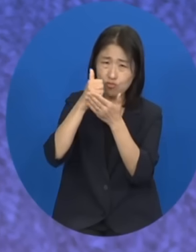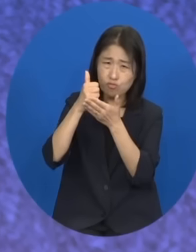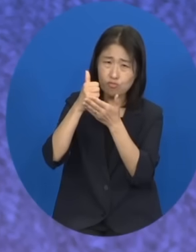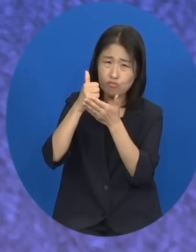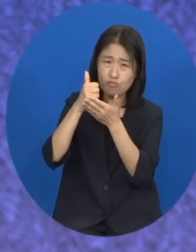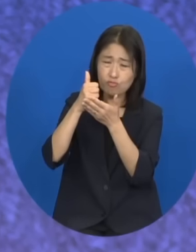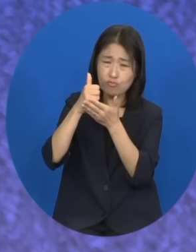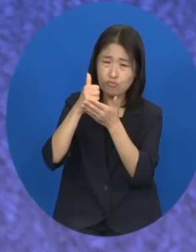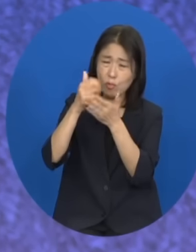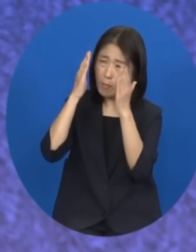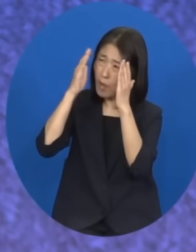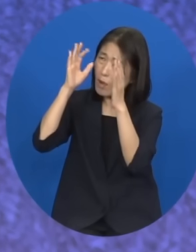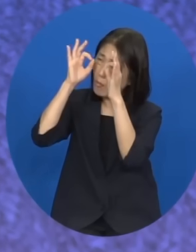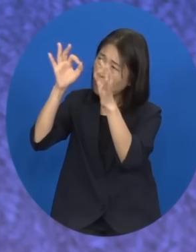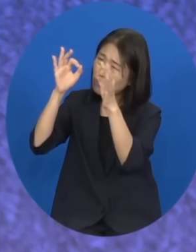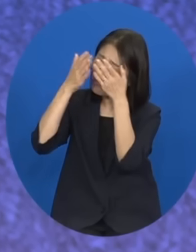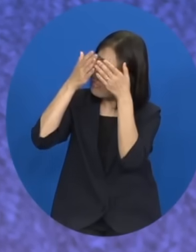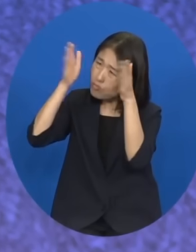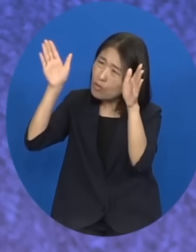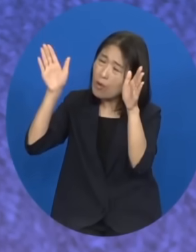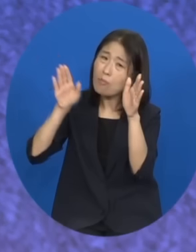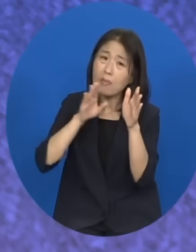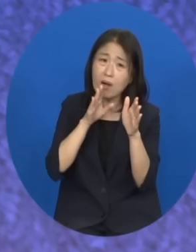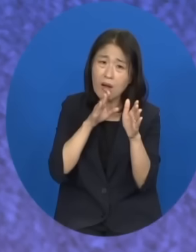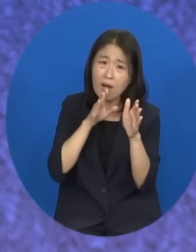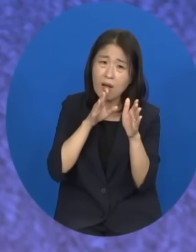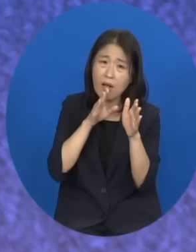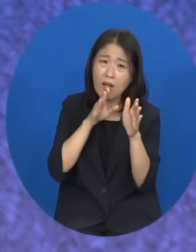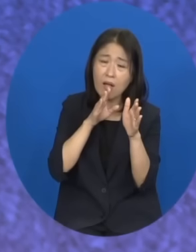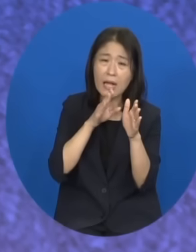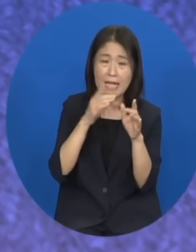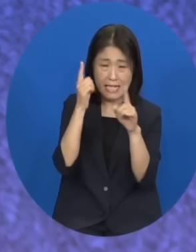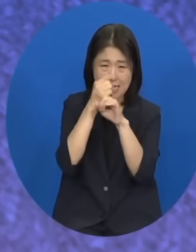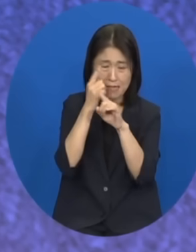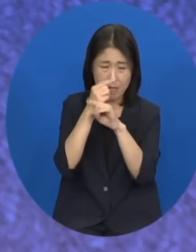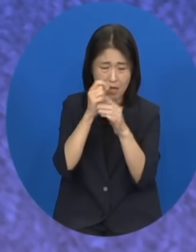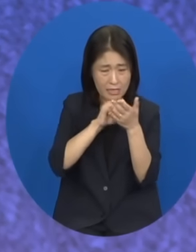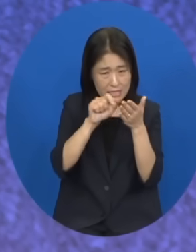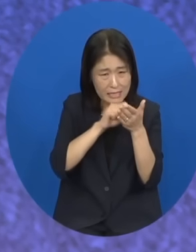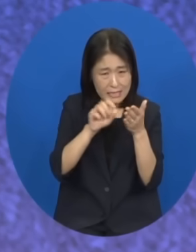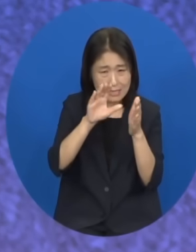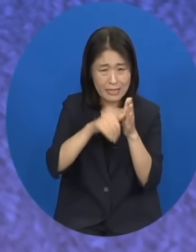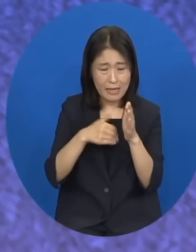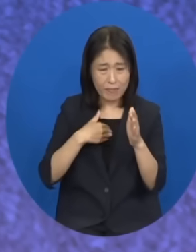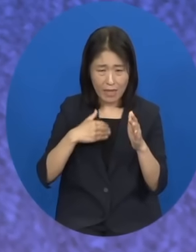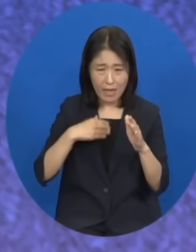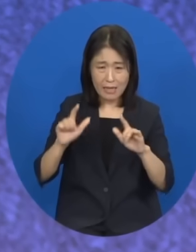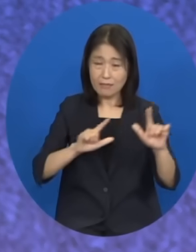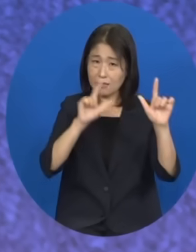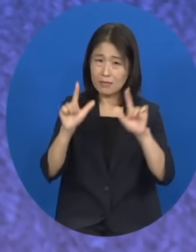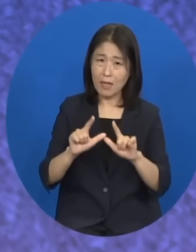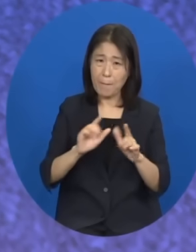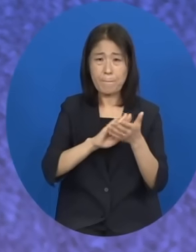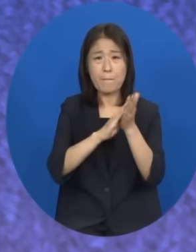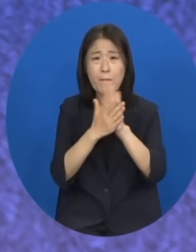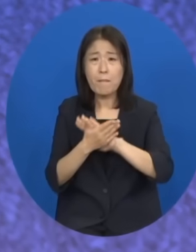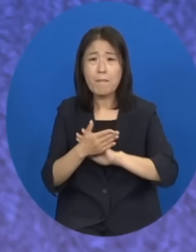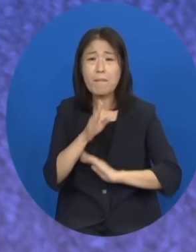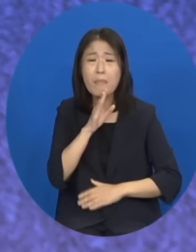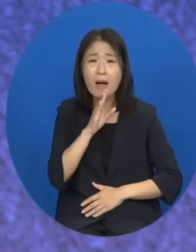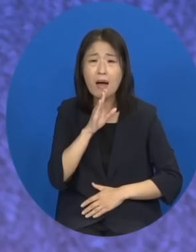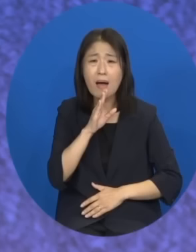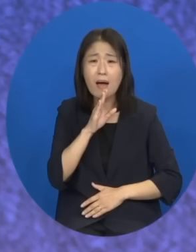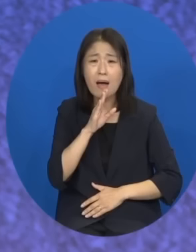될까? 일기를 쓰면 진짜 삶이 완전히 달라지는 건 맞나? 그런 실패의 경험이